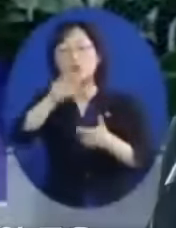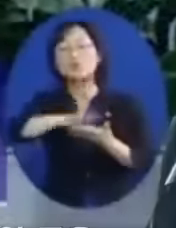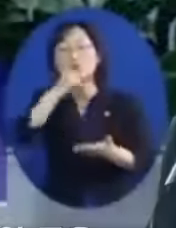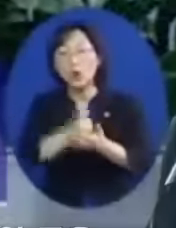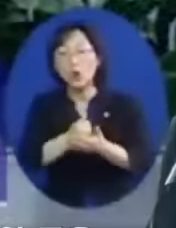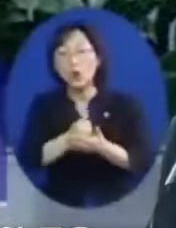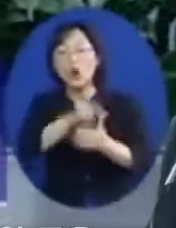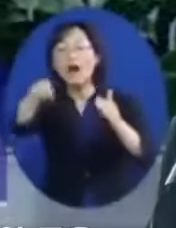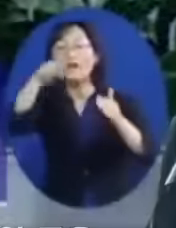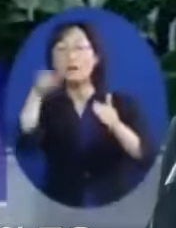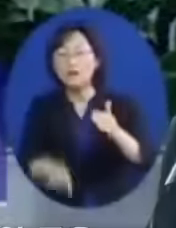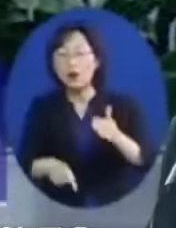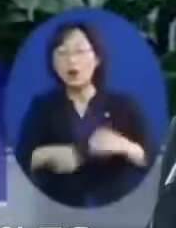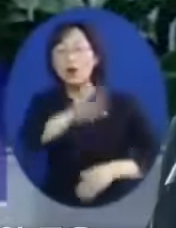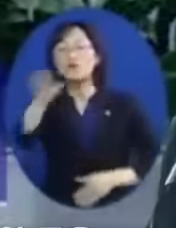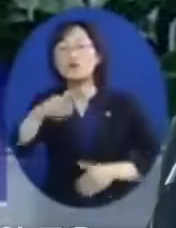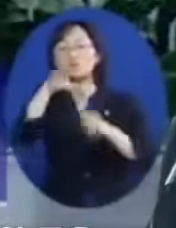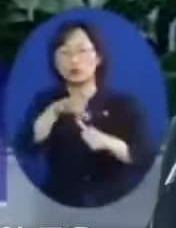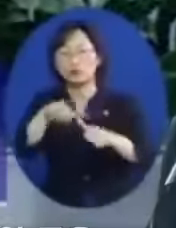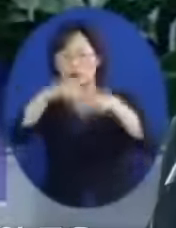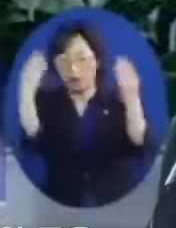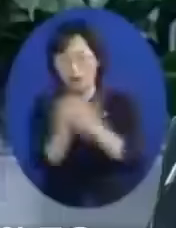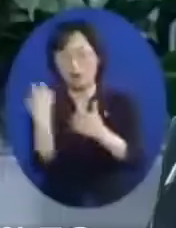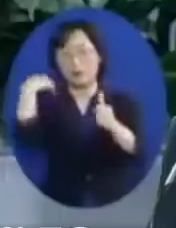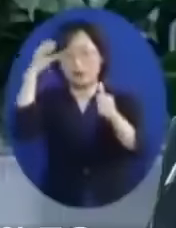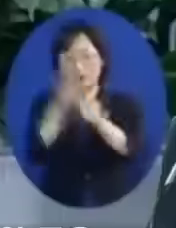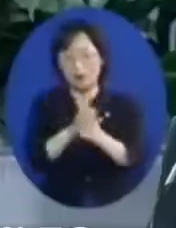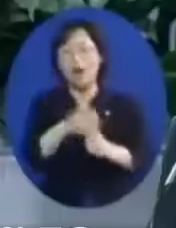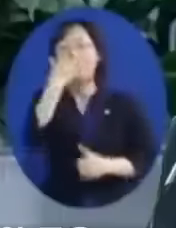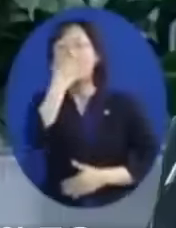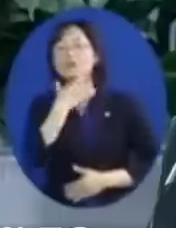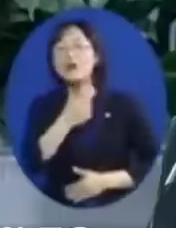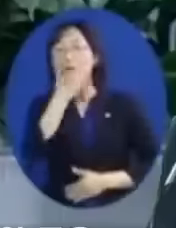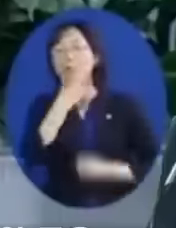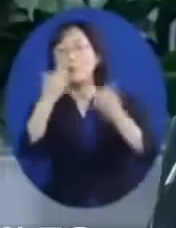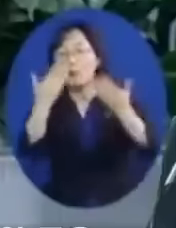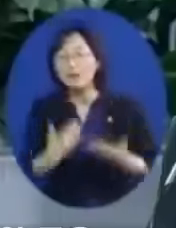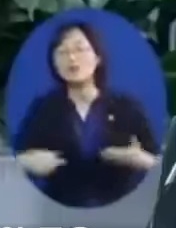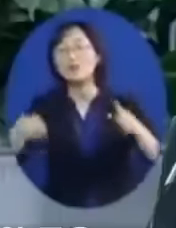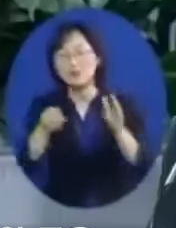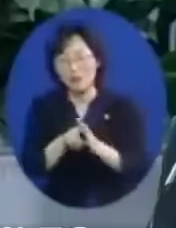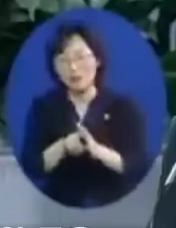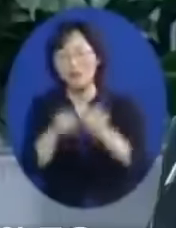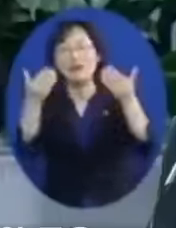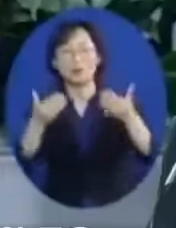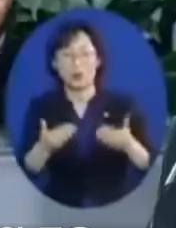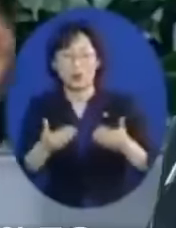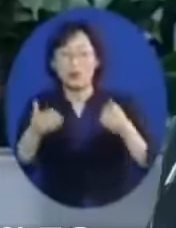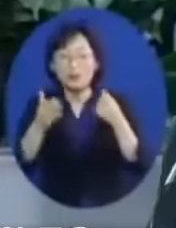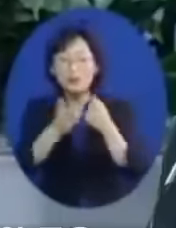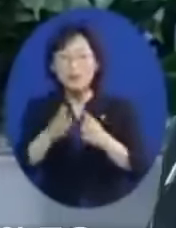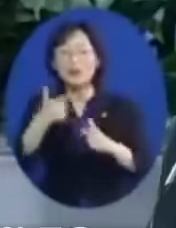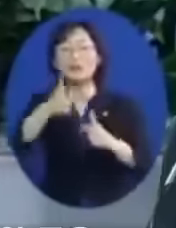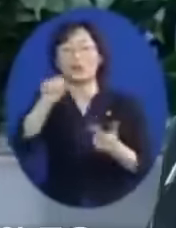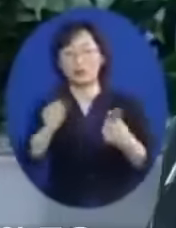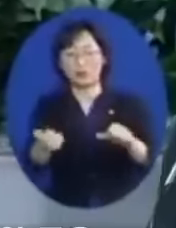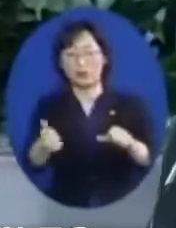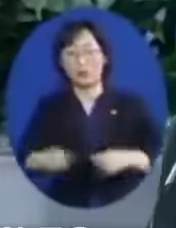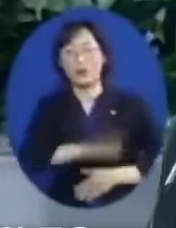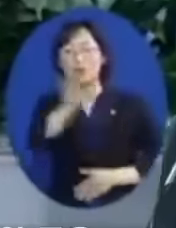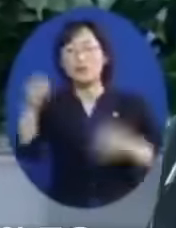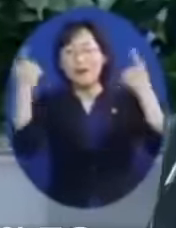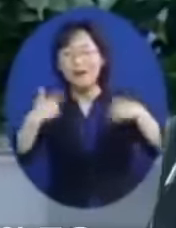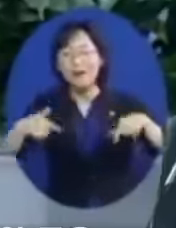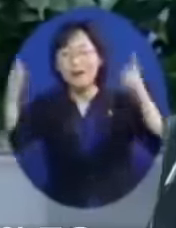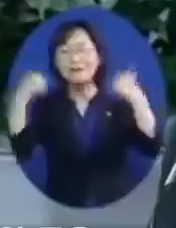우리의 저주를 주님이 다 담당하시고 아브라함의 복을 받게 하기 위해서 그렇게 하신 것입니다. 이렇기 때문에 예수의 죽음을 항상